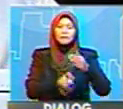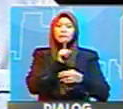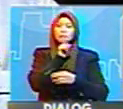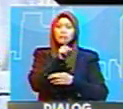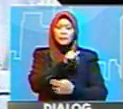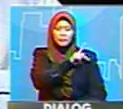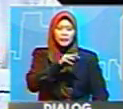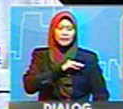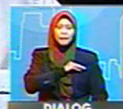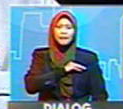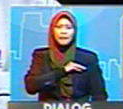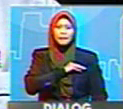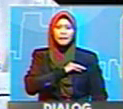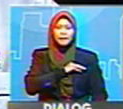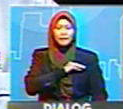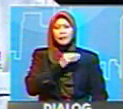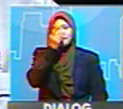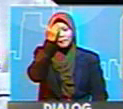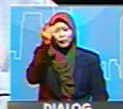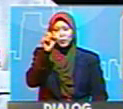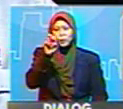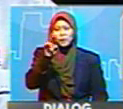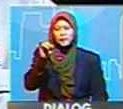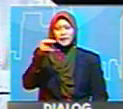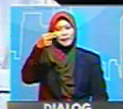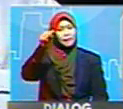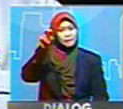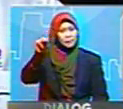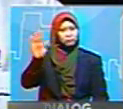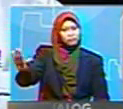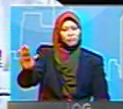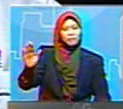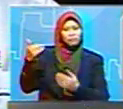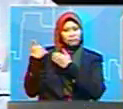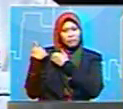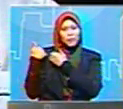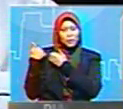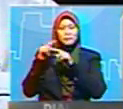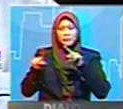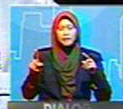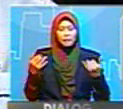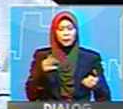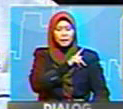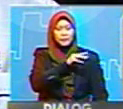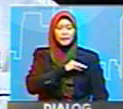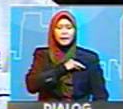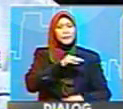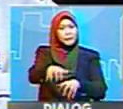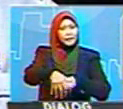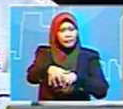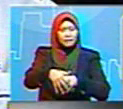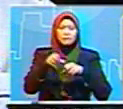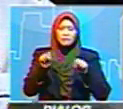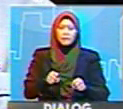Kementerian Rakan saya Hassan Malik Datuk Seri Hassan Malik tetapi di Kementerian Pertanian apa yang kita lakukan juga boleh